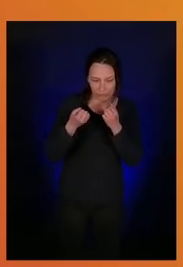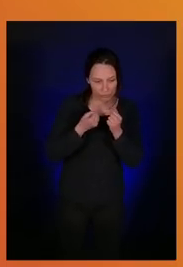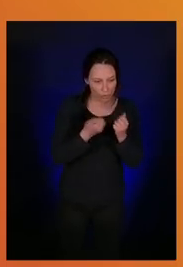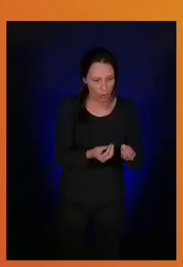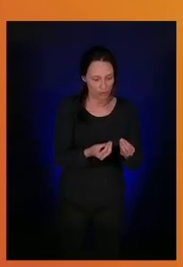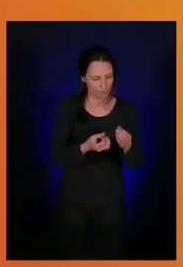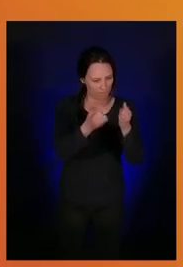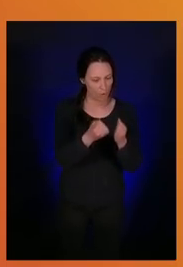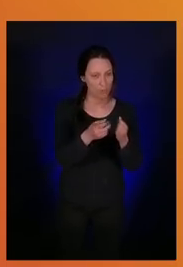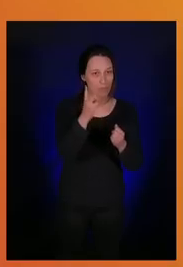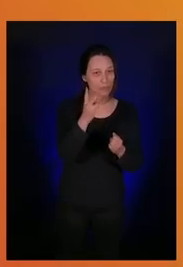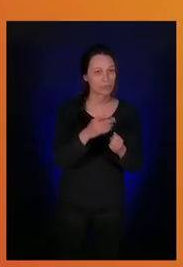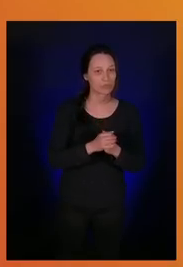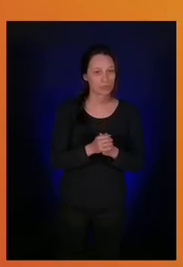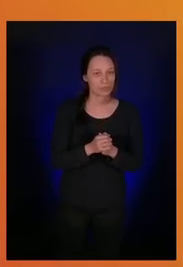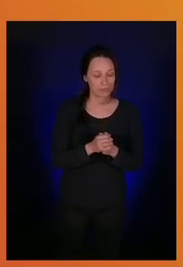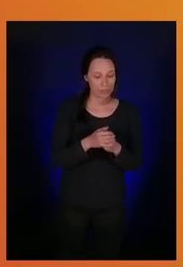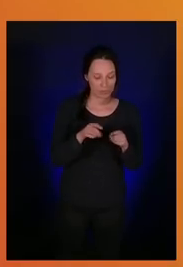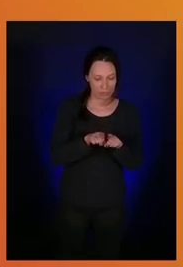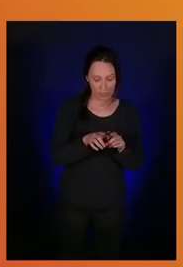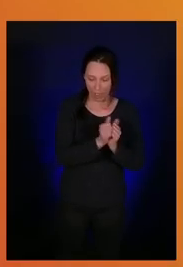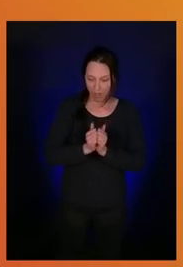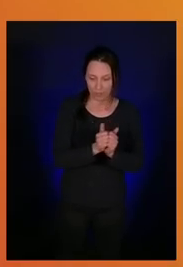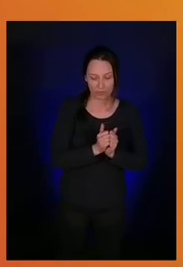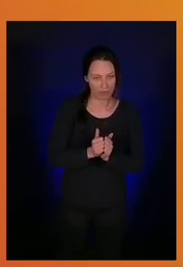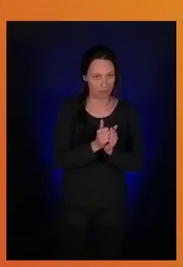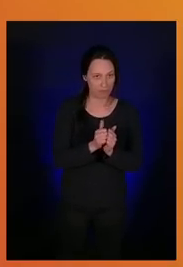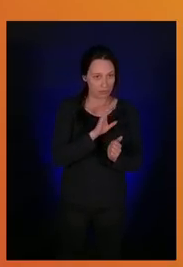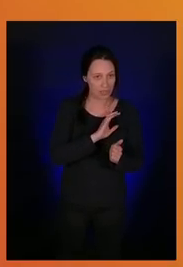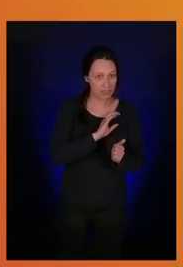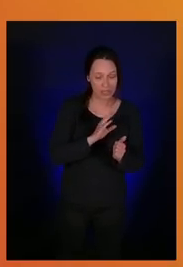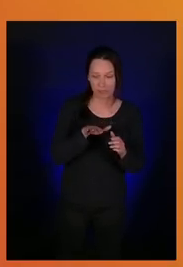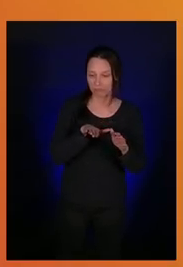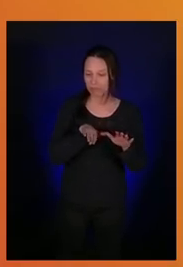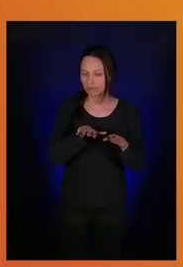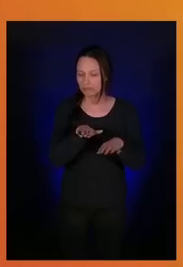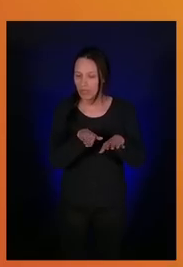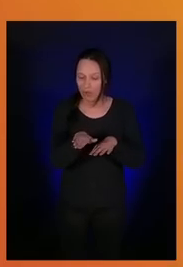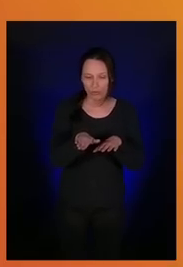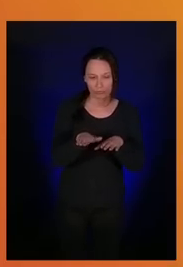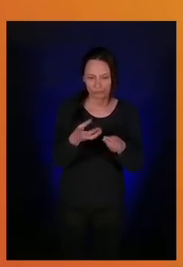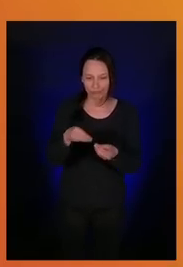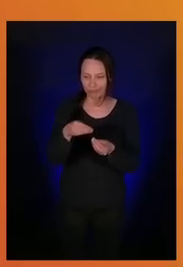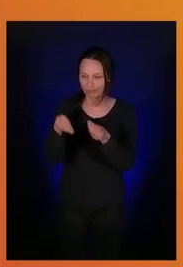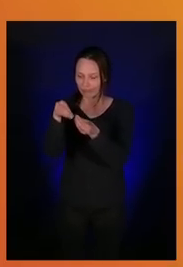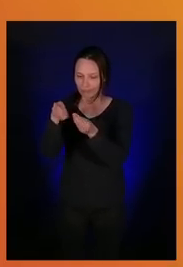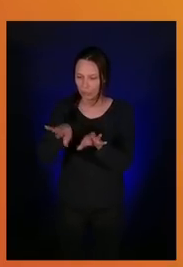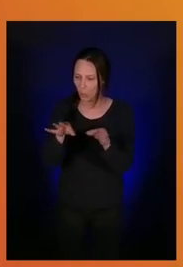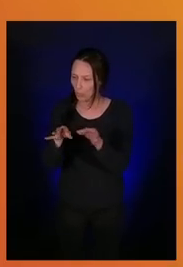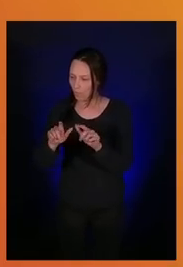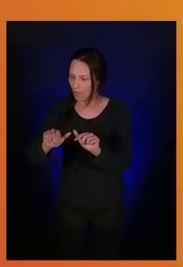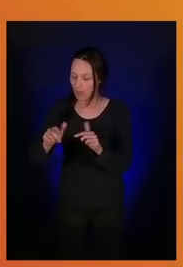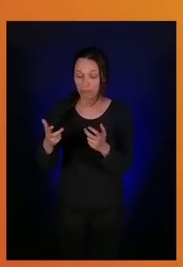pratiques financières et de parvenir ensemble à trouver des moyens supplémentaires en œuvrant par exemple à